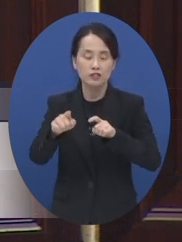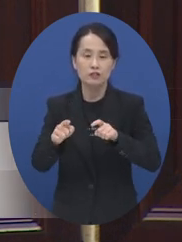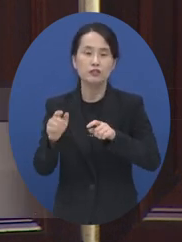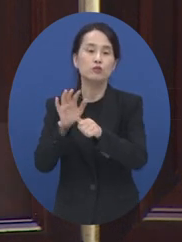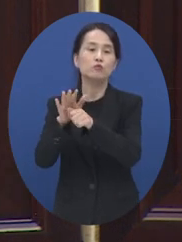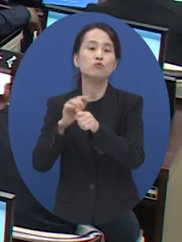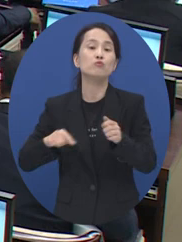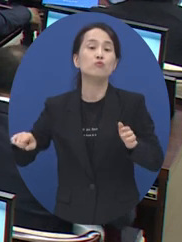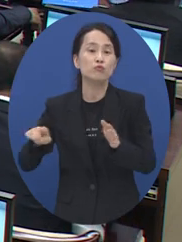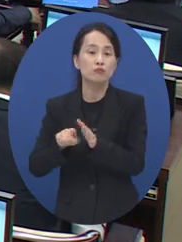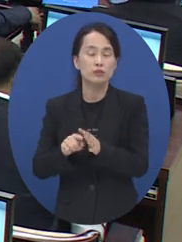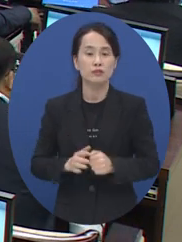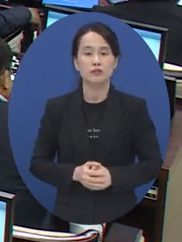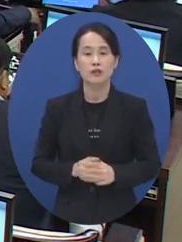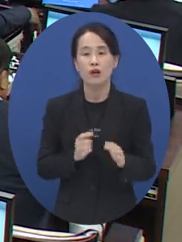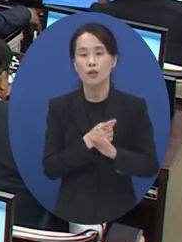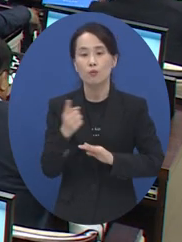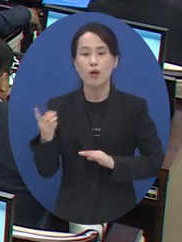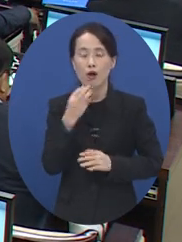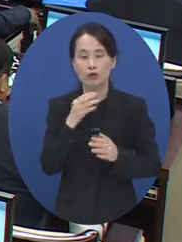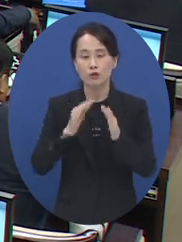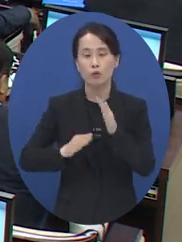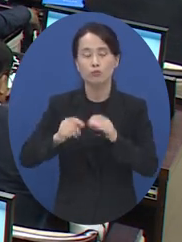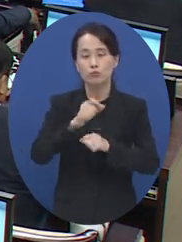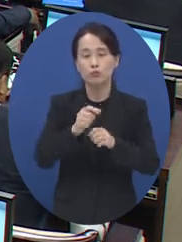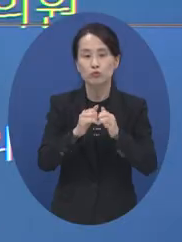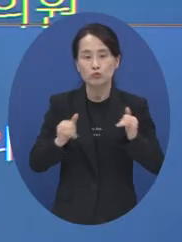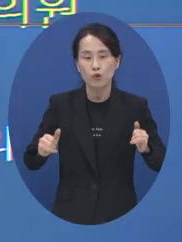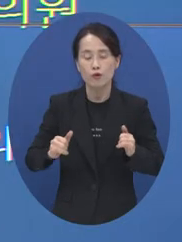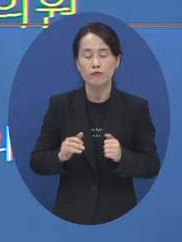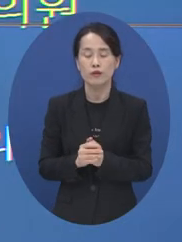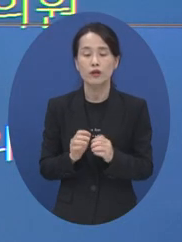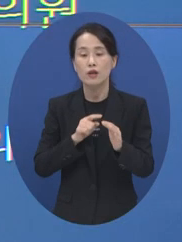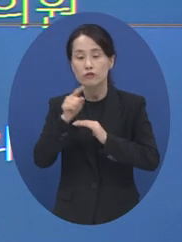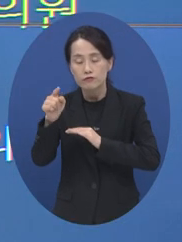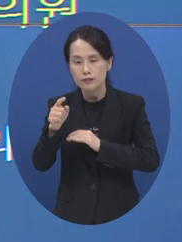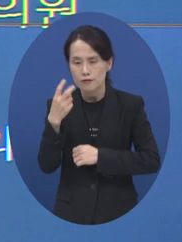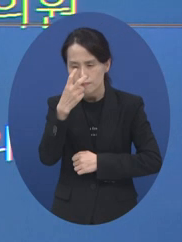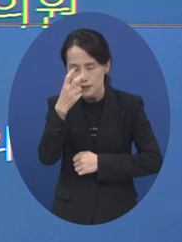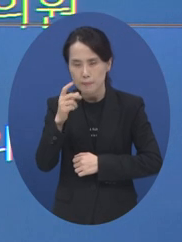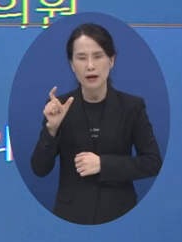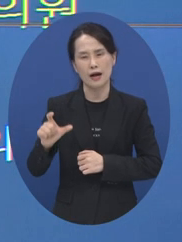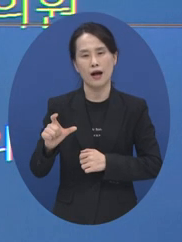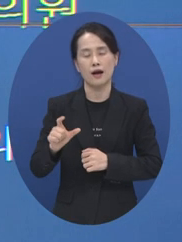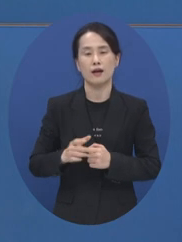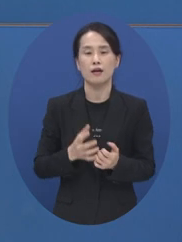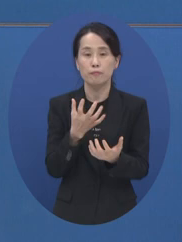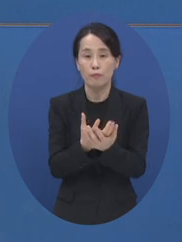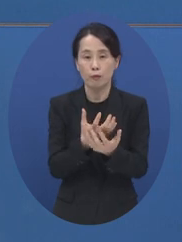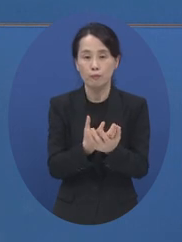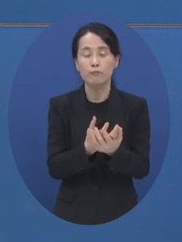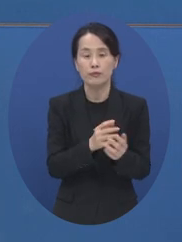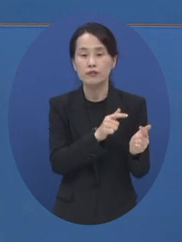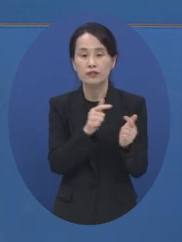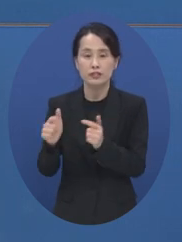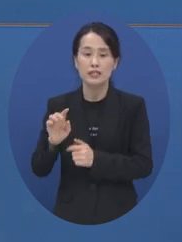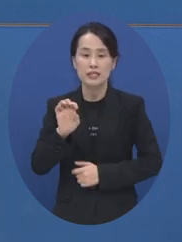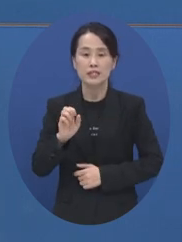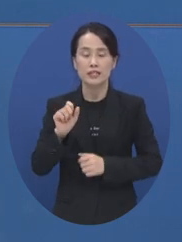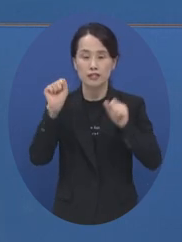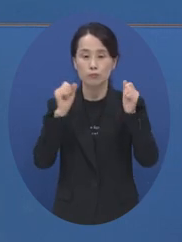이바지하기 위해 이밖에 경계로 공무원의 국외 출장 심사를 강화하는 조 량과 이스포츠 지원조례 등도